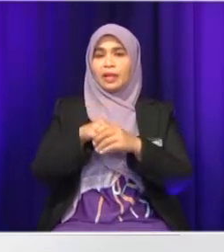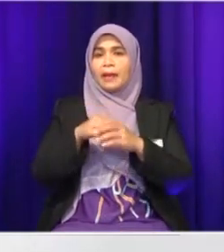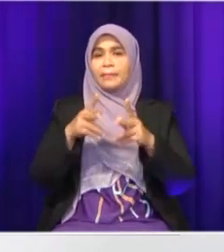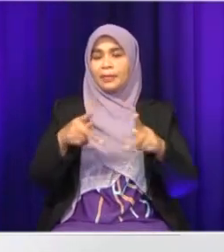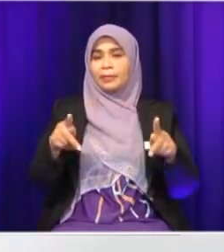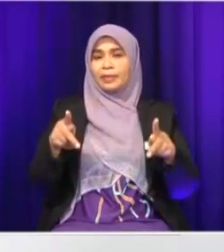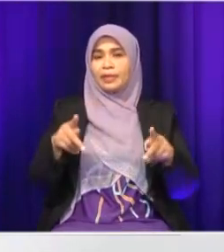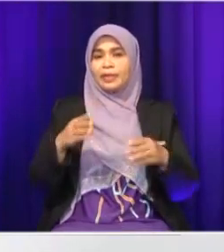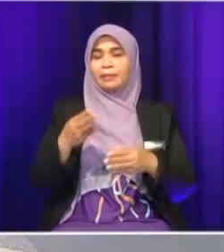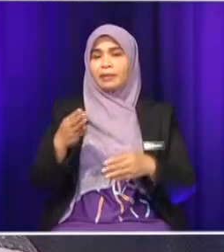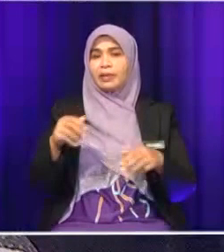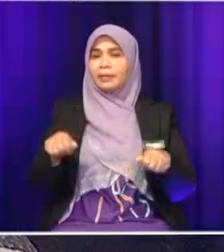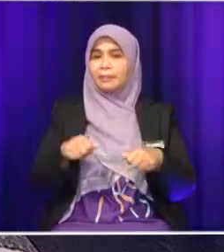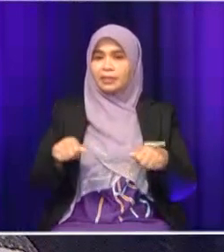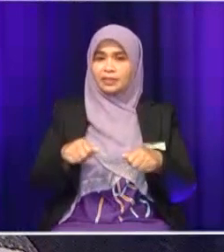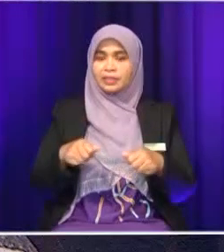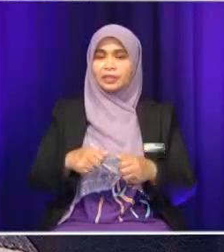masak dan lain-lain